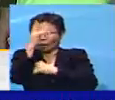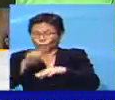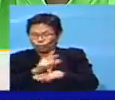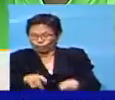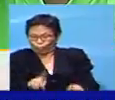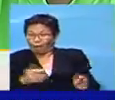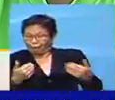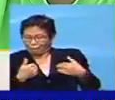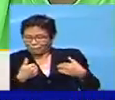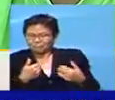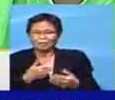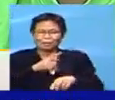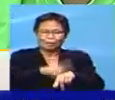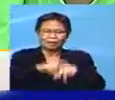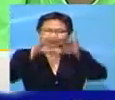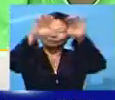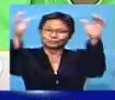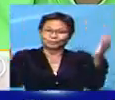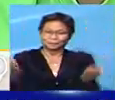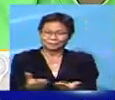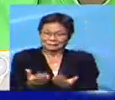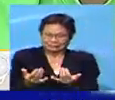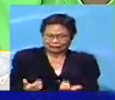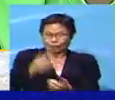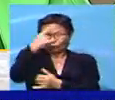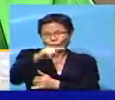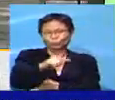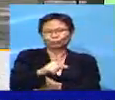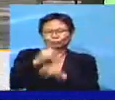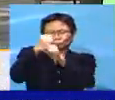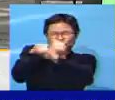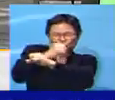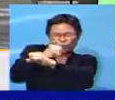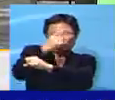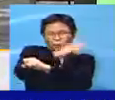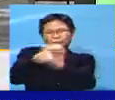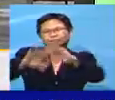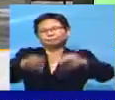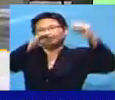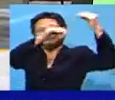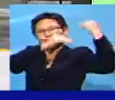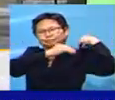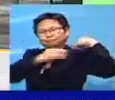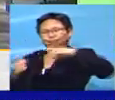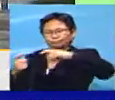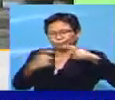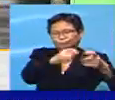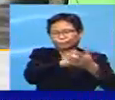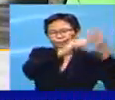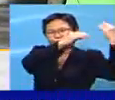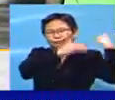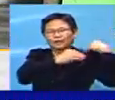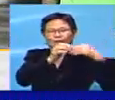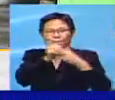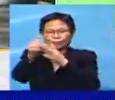peluang yang ada dalam era globalisasi ini untuk menyahut cabaran dan tanggungjawab yang diberikan kepimpinan